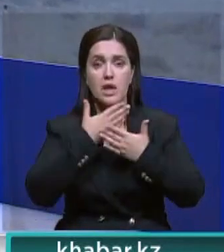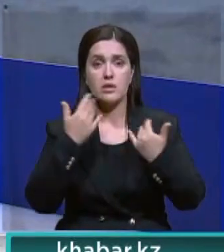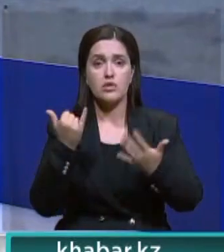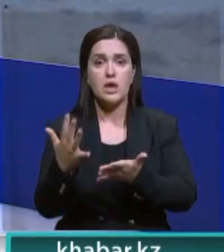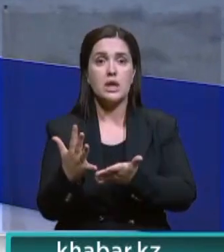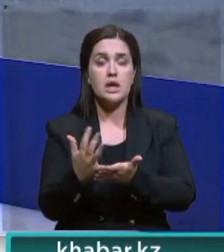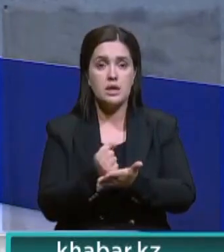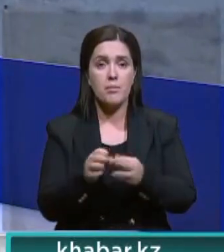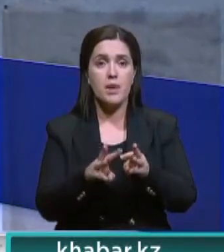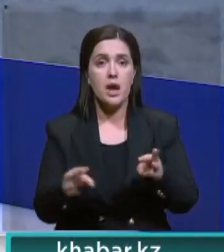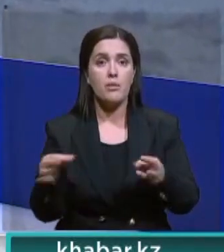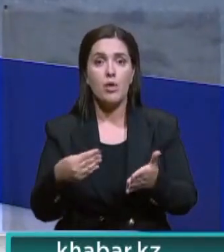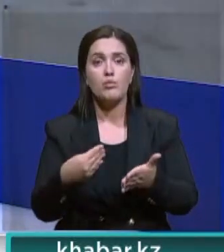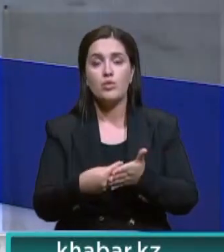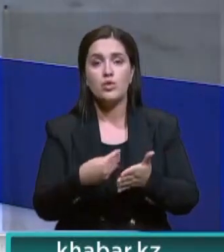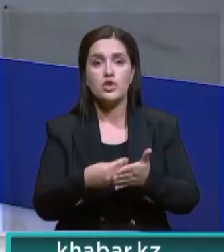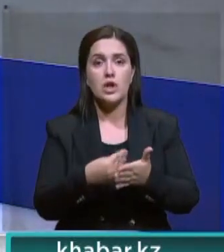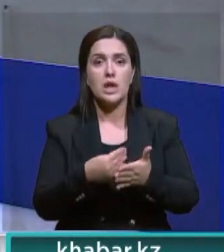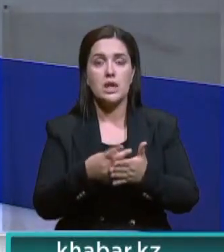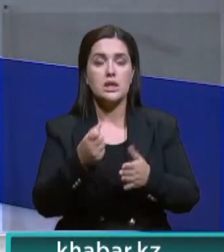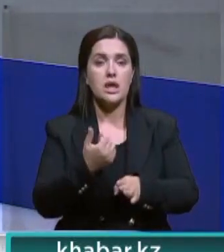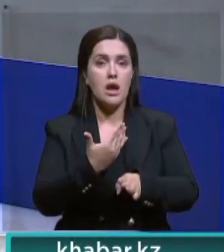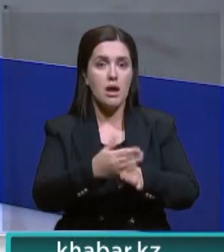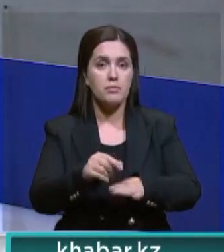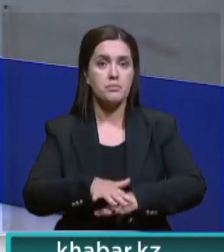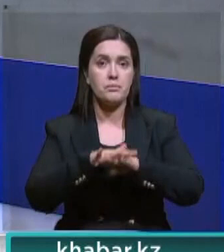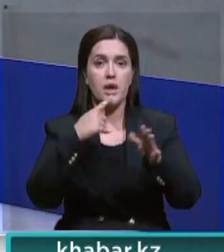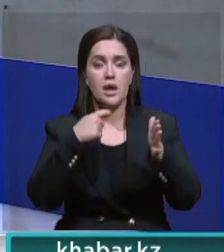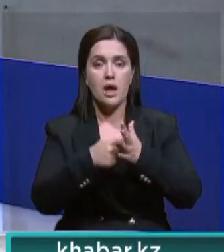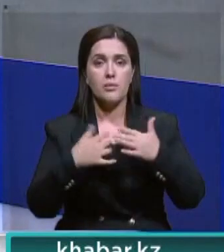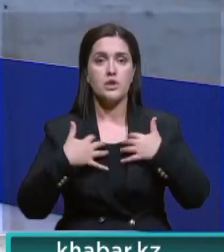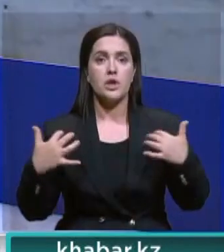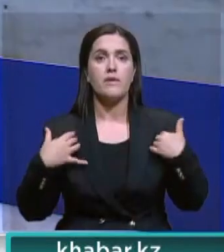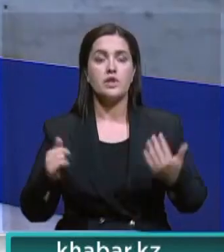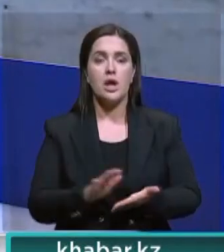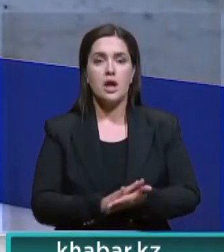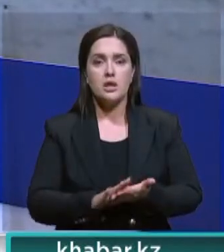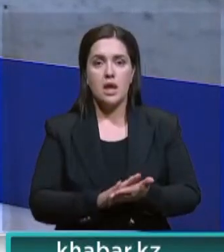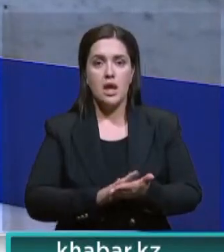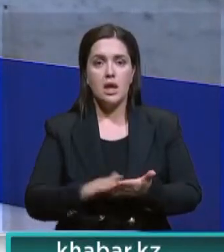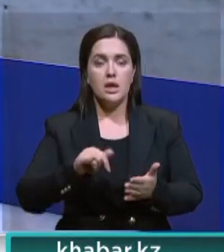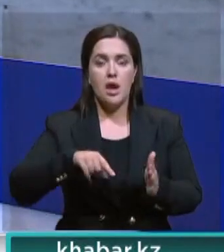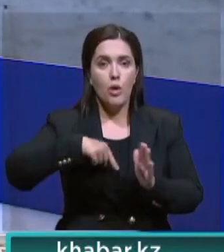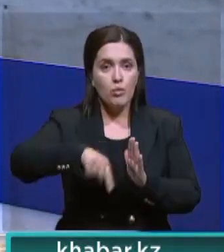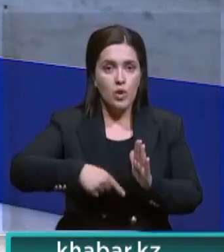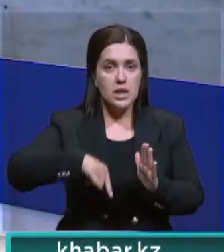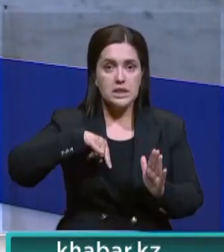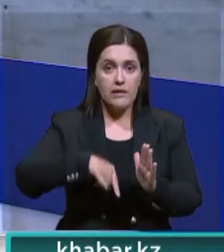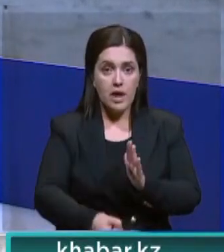задействовать резервы правительства и областного бюджета на субсидирование кормов и проведение очистки каналов и бурения скважин.